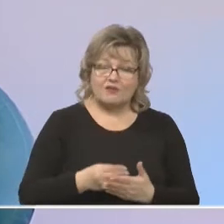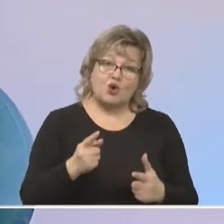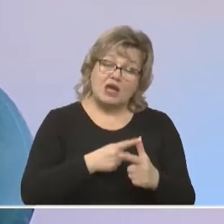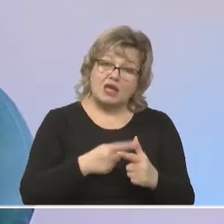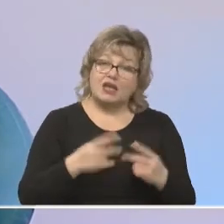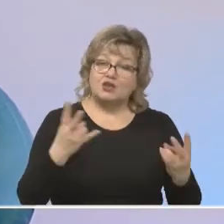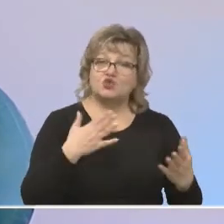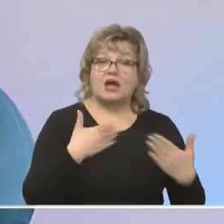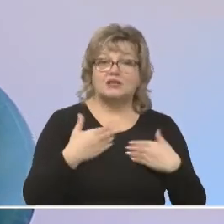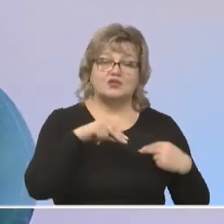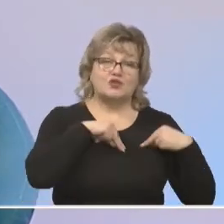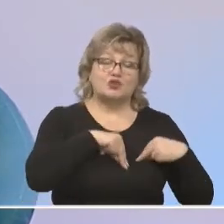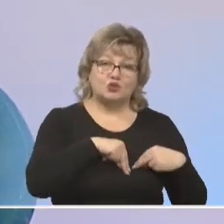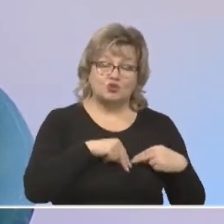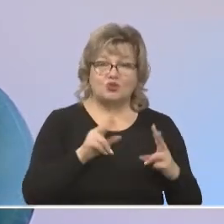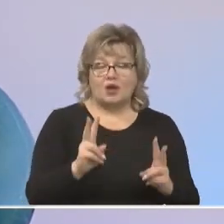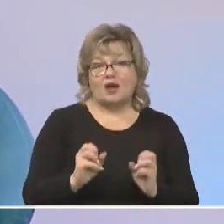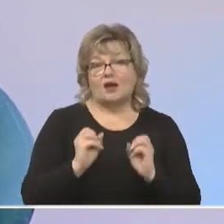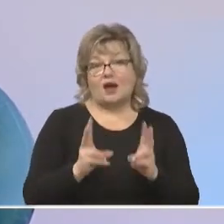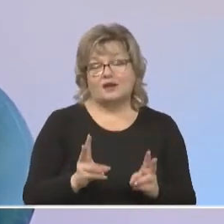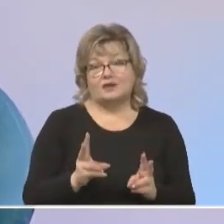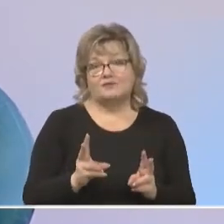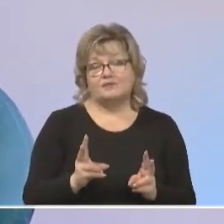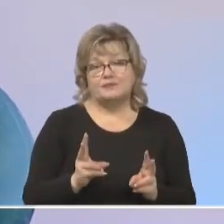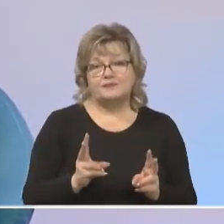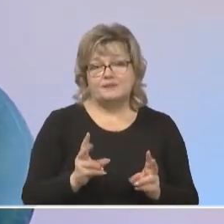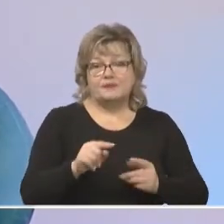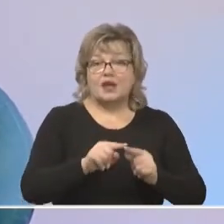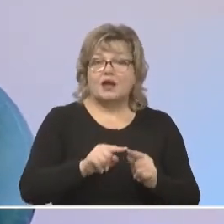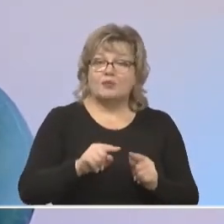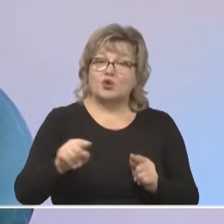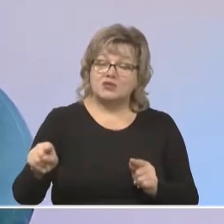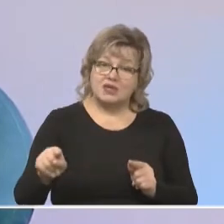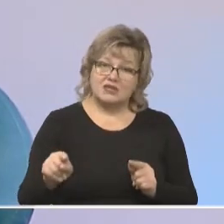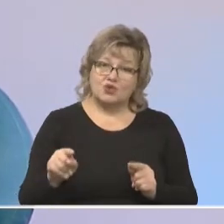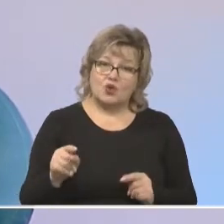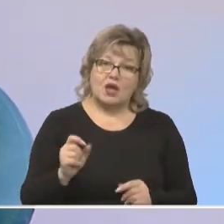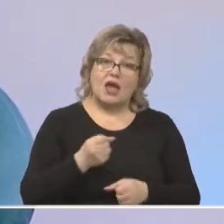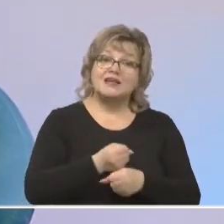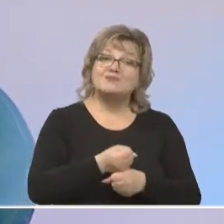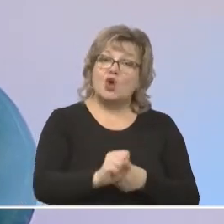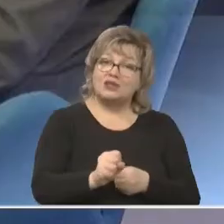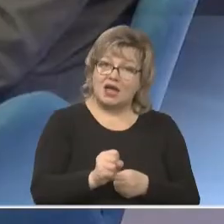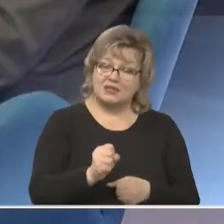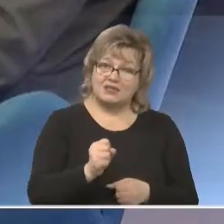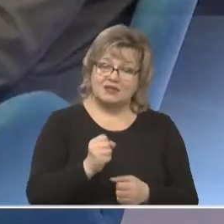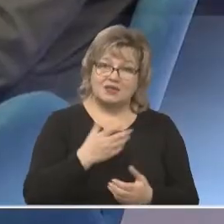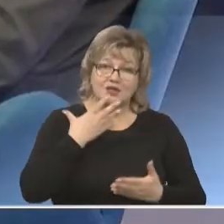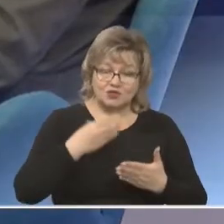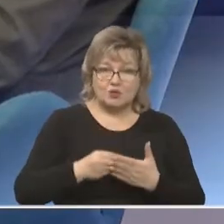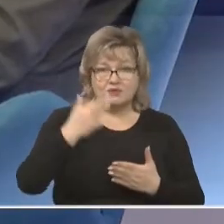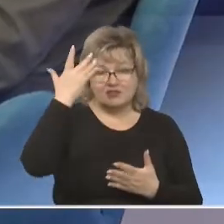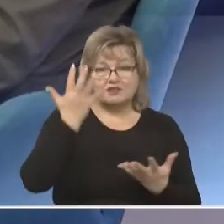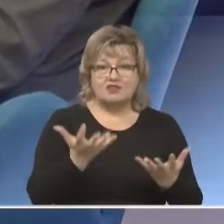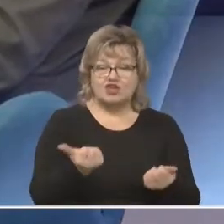можно относиться к труду как к процессу, ну, эксплуатации, собственно говоря, с целью